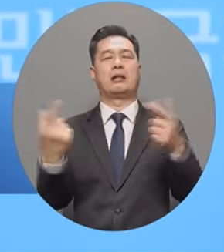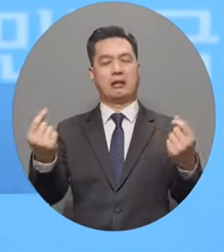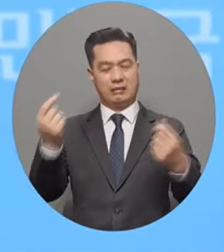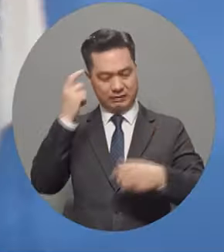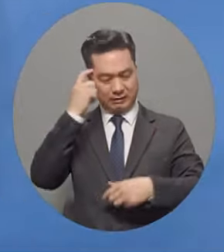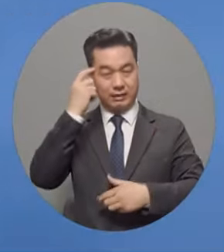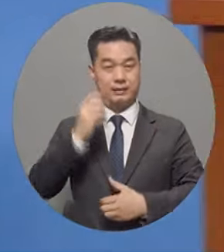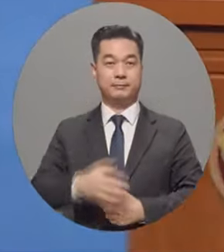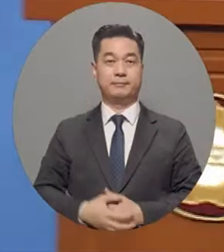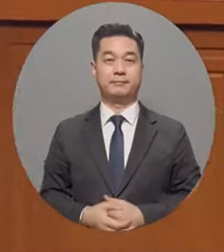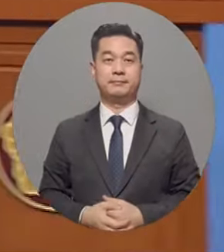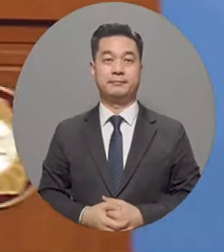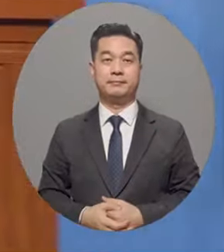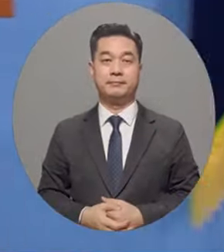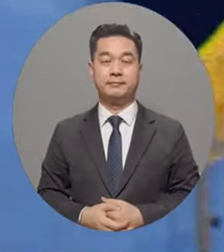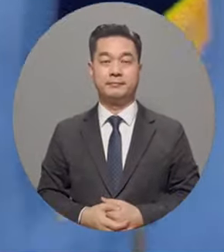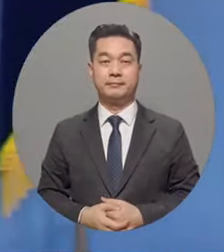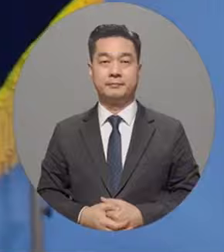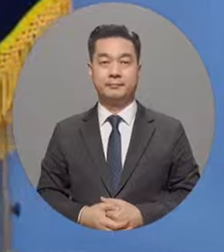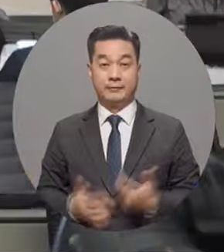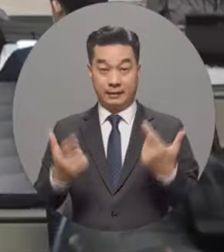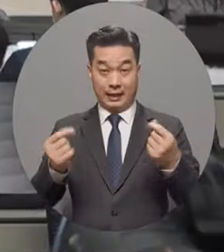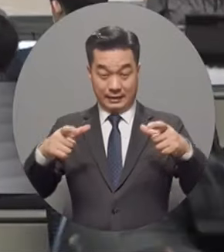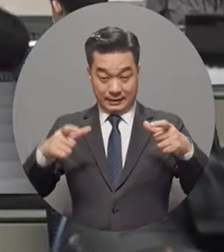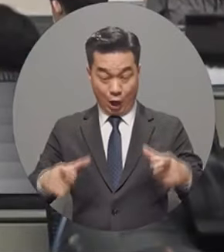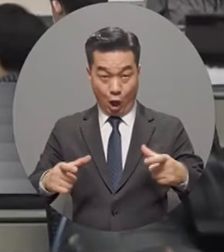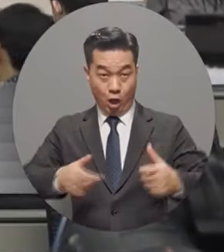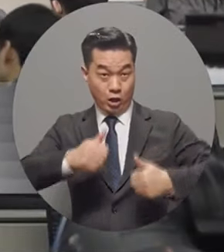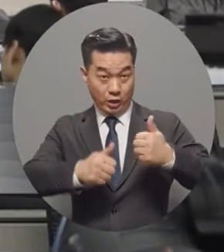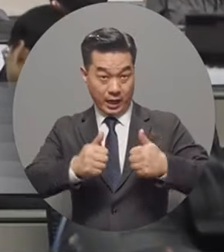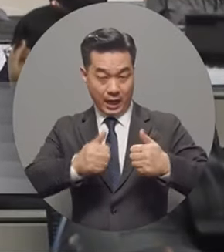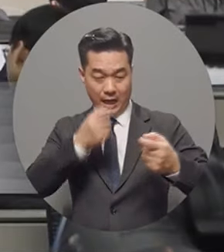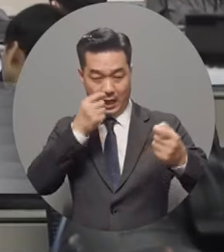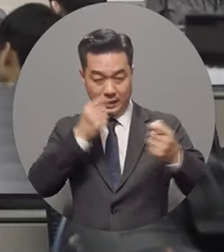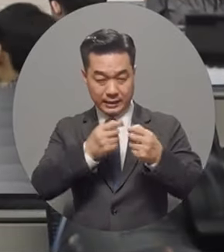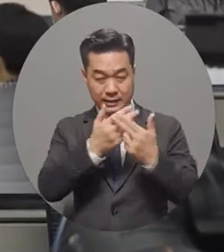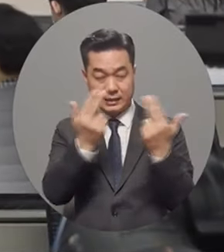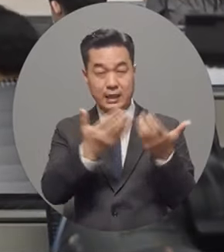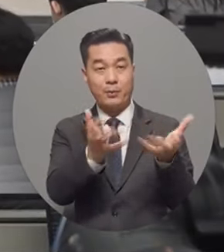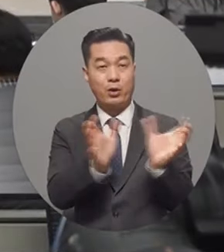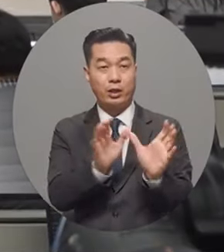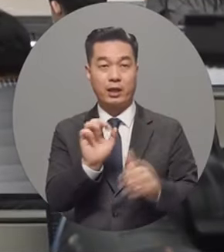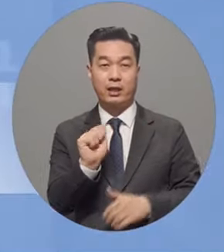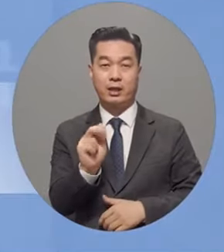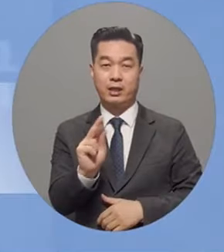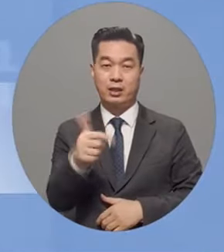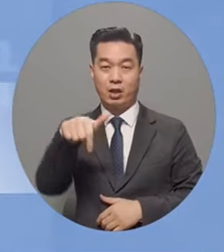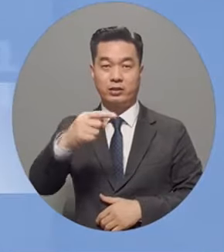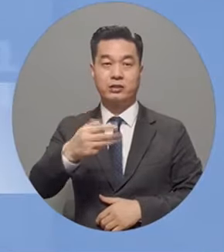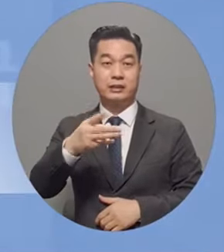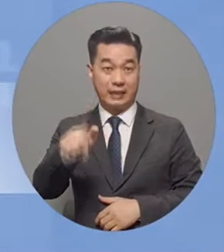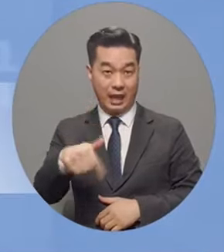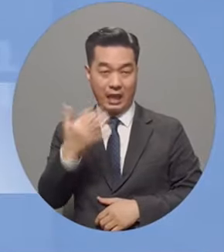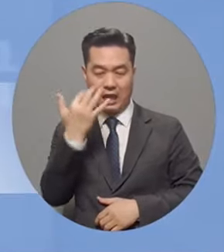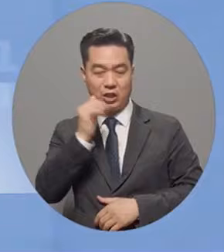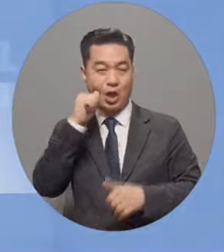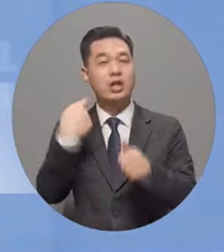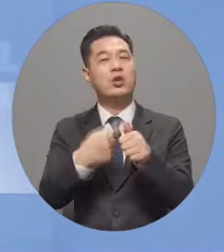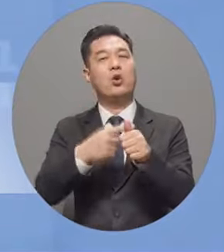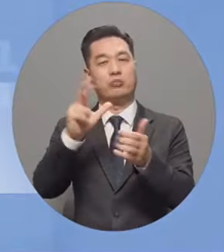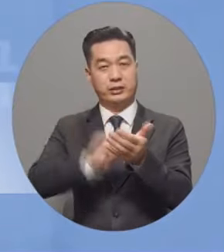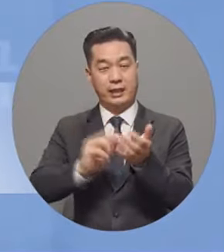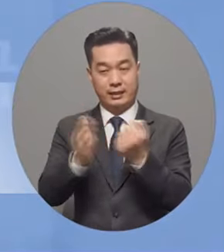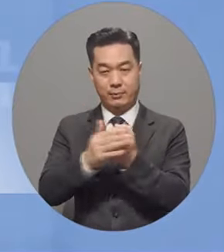생각합니다. 같은 지역구 경쟁자인 친 이재명계 현근택 민주연구원 부원장이 성희롱 논란으로 감찰을 받게